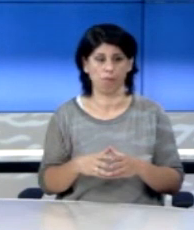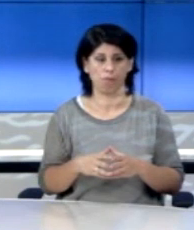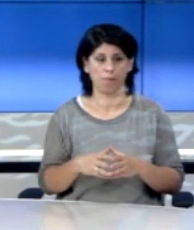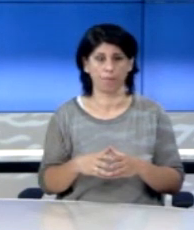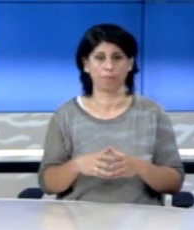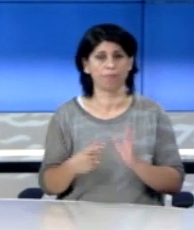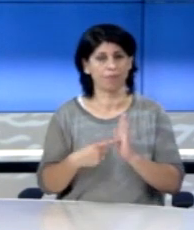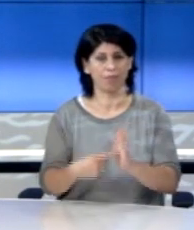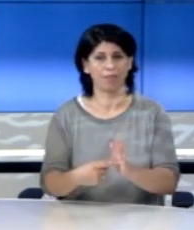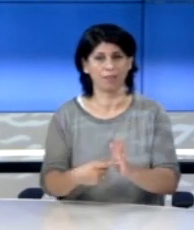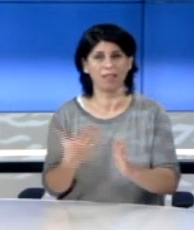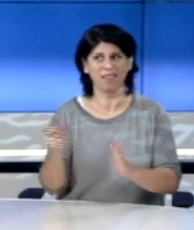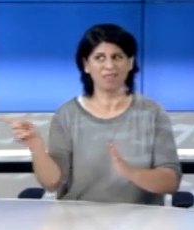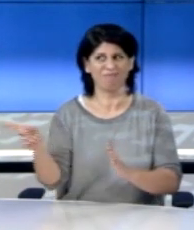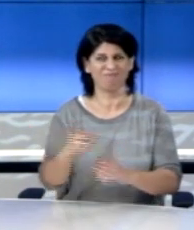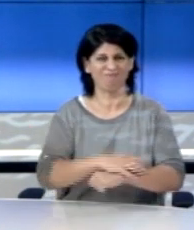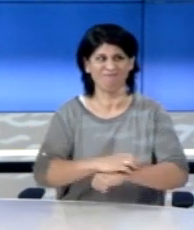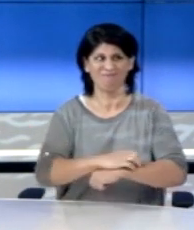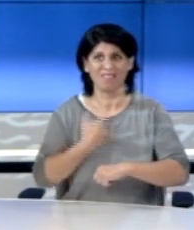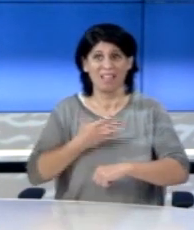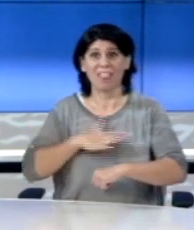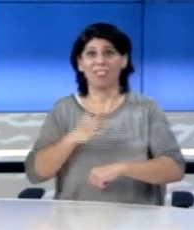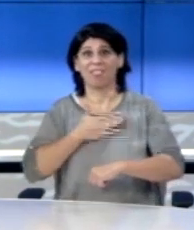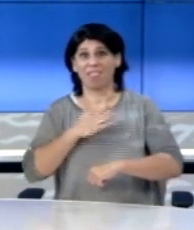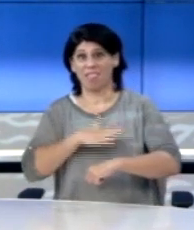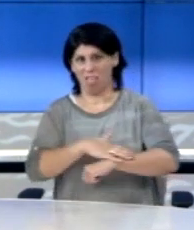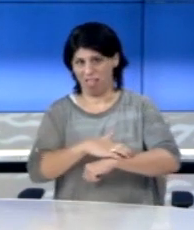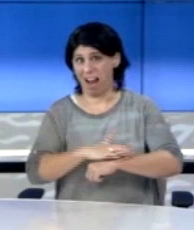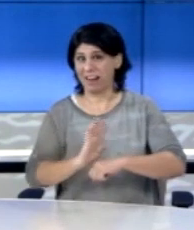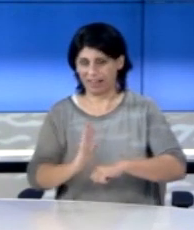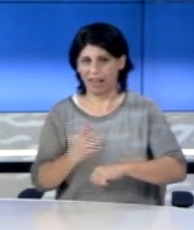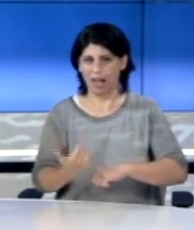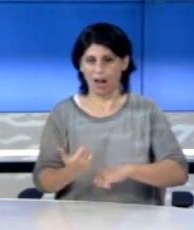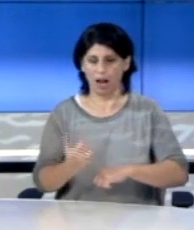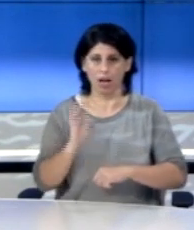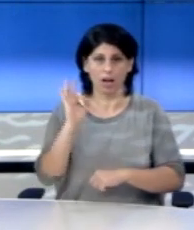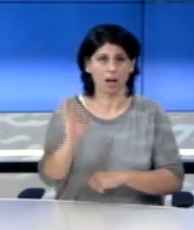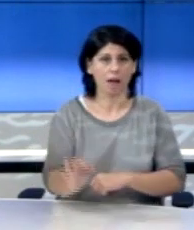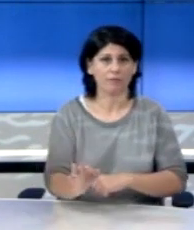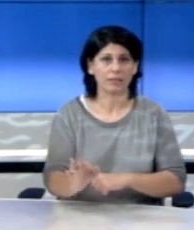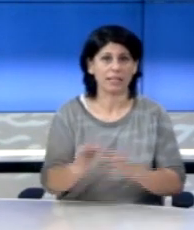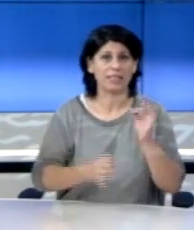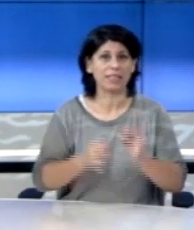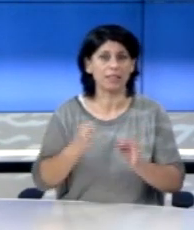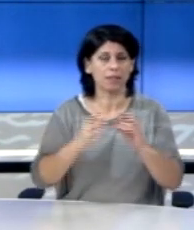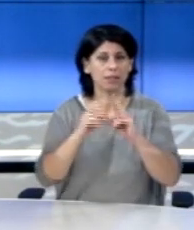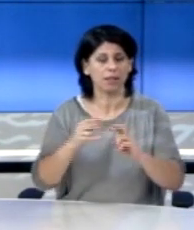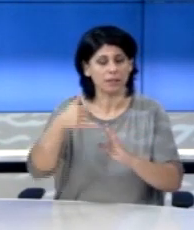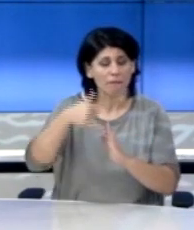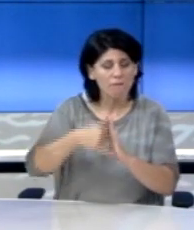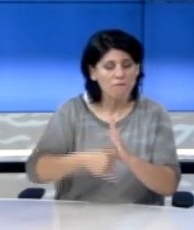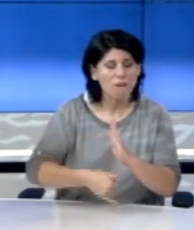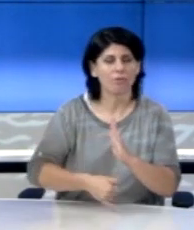την αλλεργία σας να φτάσει η συζήτηση και η έρευνα στις βαθύτερες αιτίες των